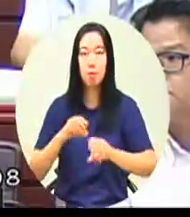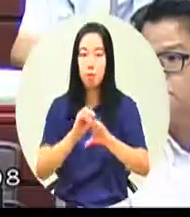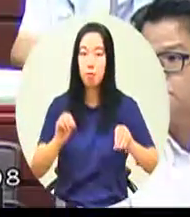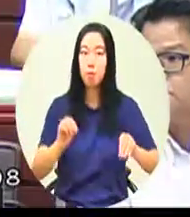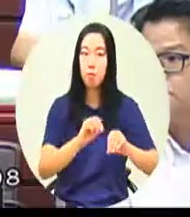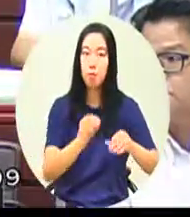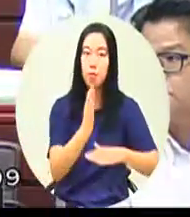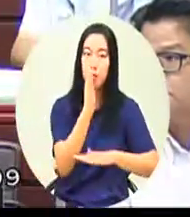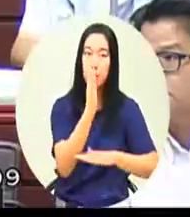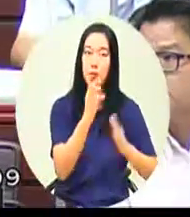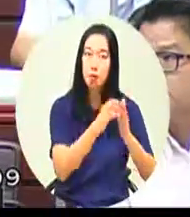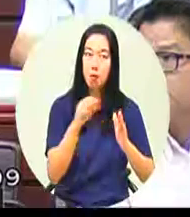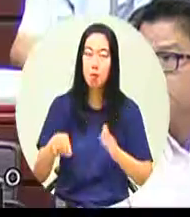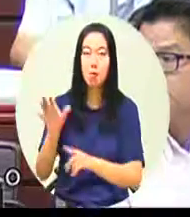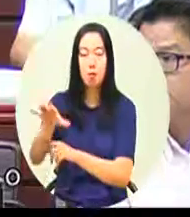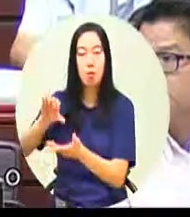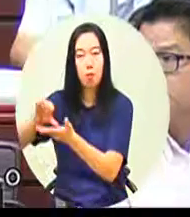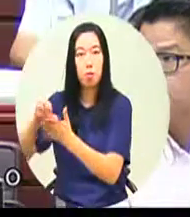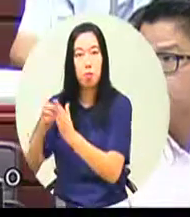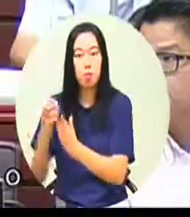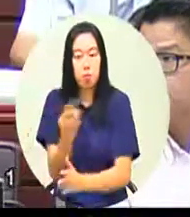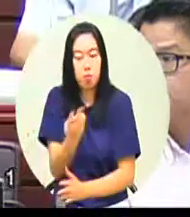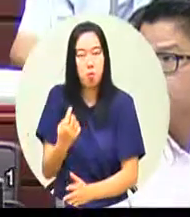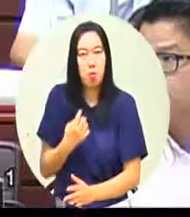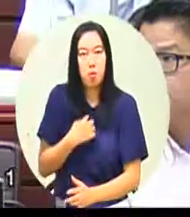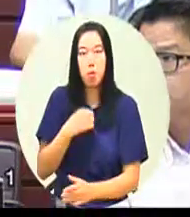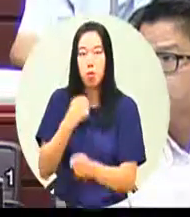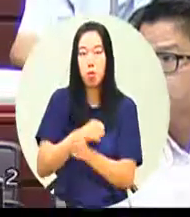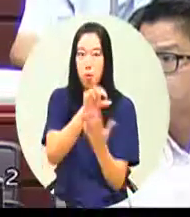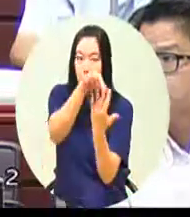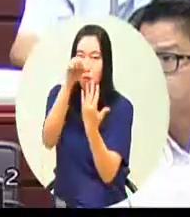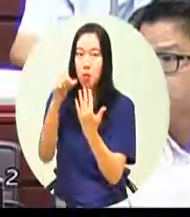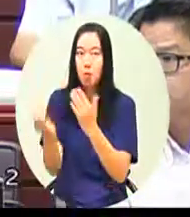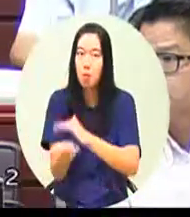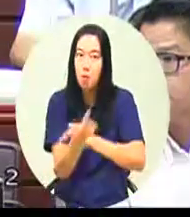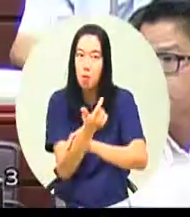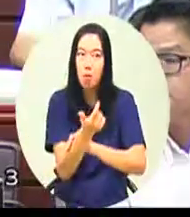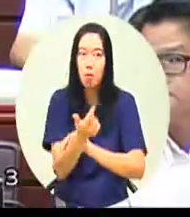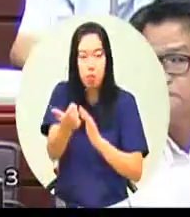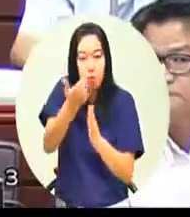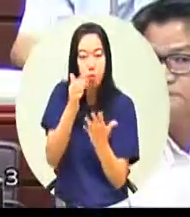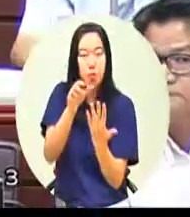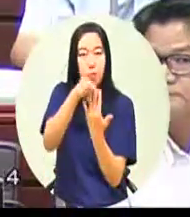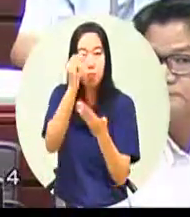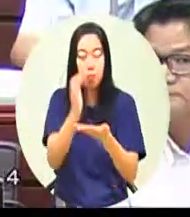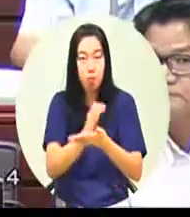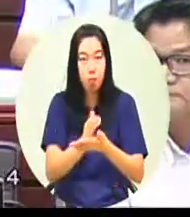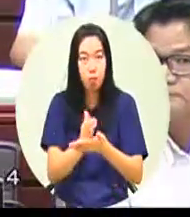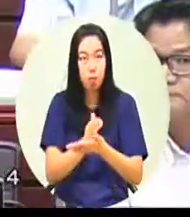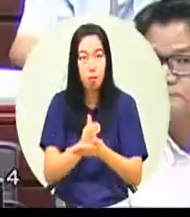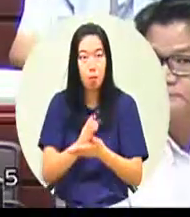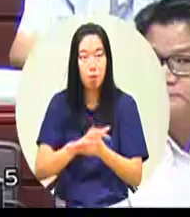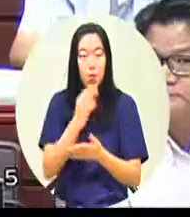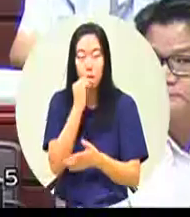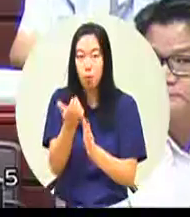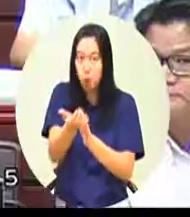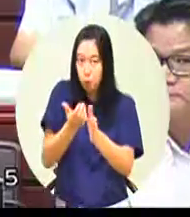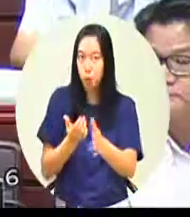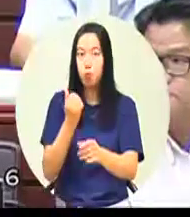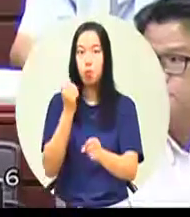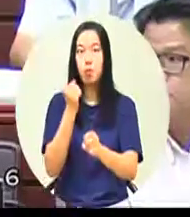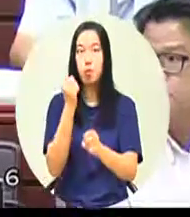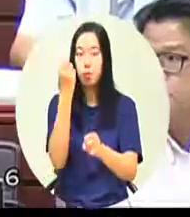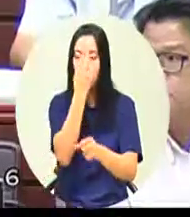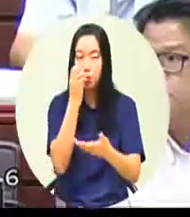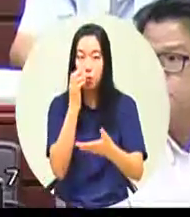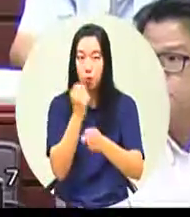农业局呢会采一个比较快速的方式呢，就是预审。 好， 预审哈、哦，就是说这样子提前座位的预审。那